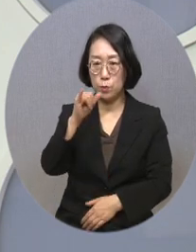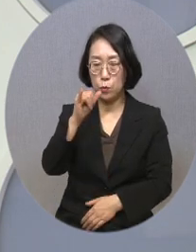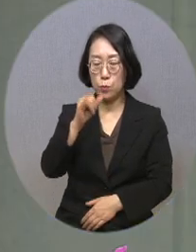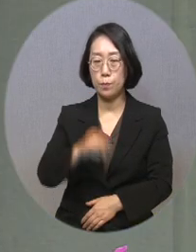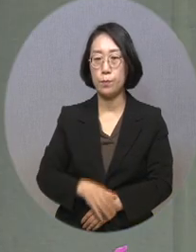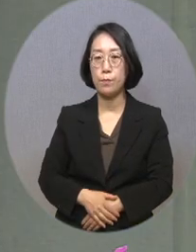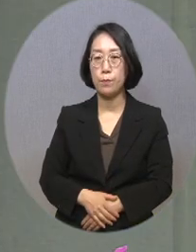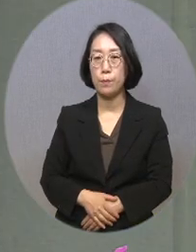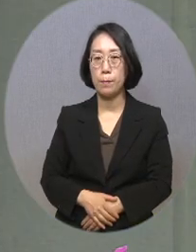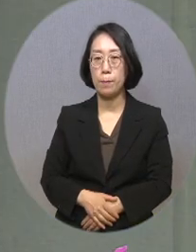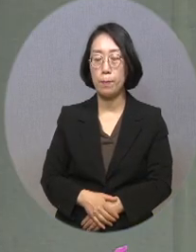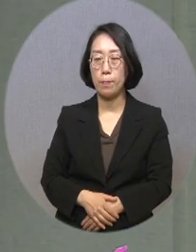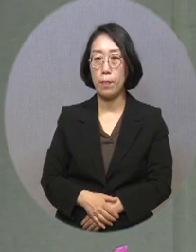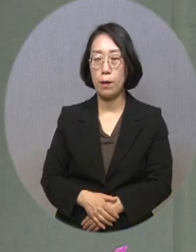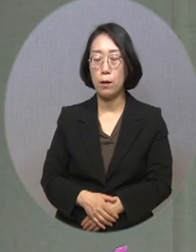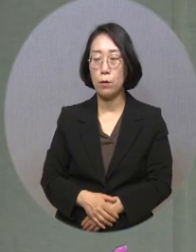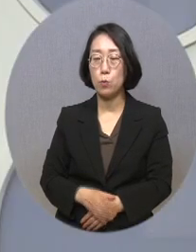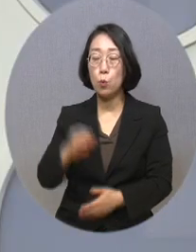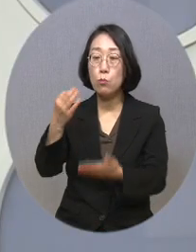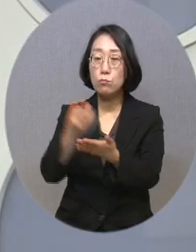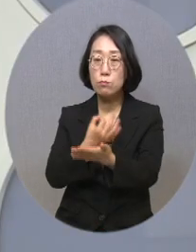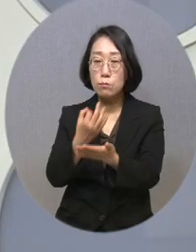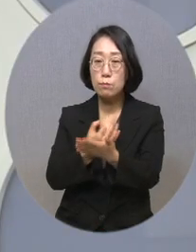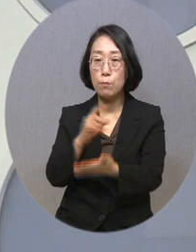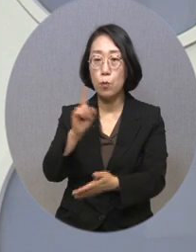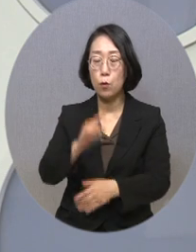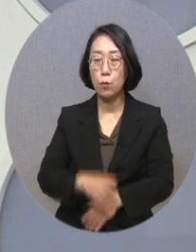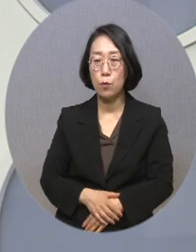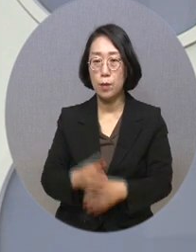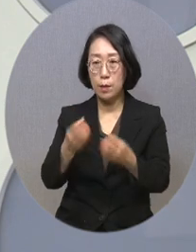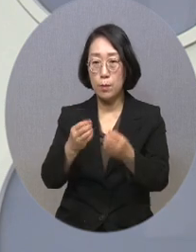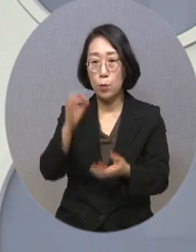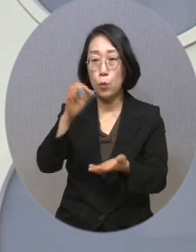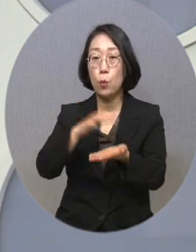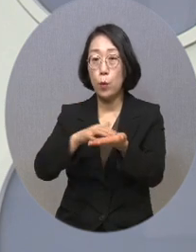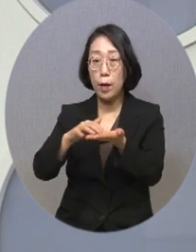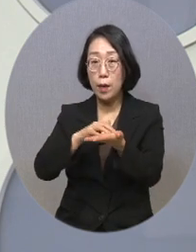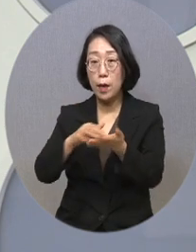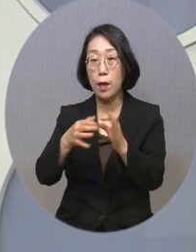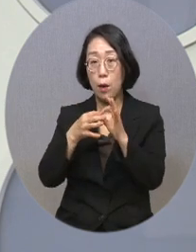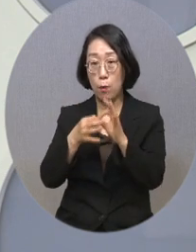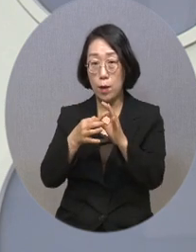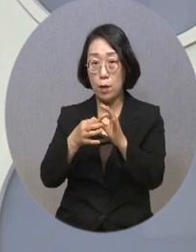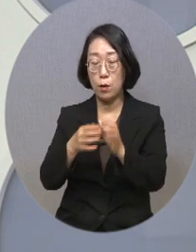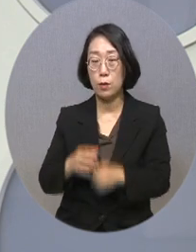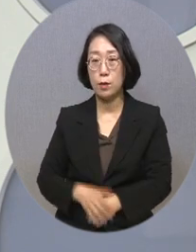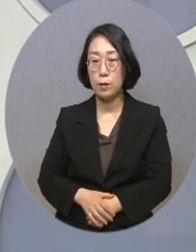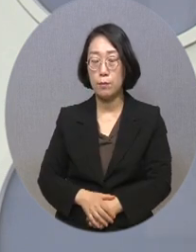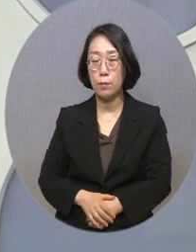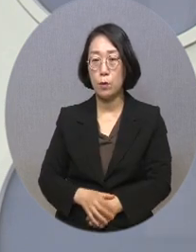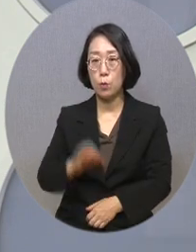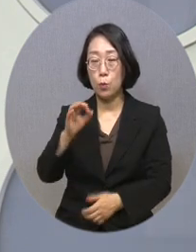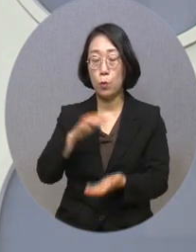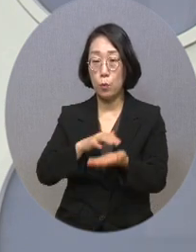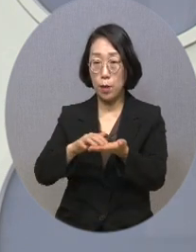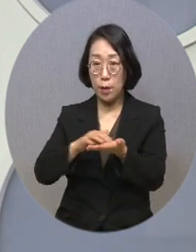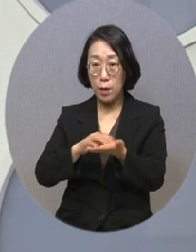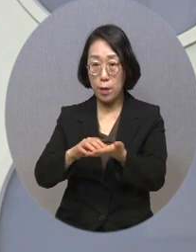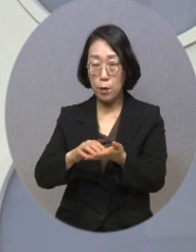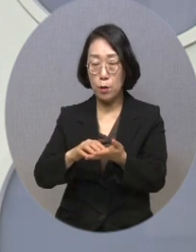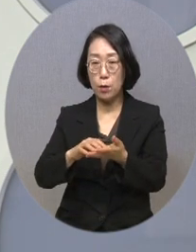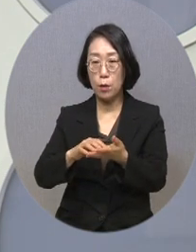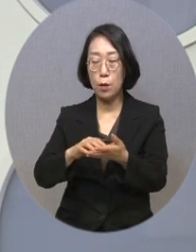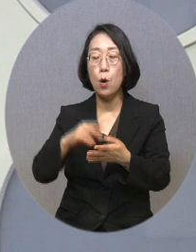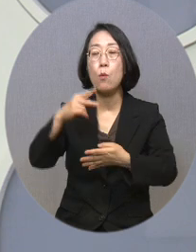있고 수익 사업은 뭐 수익 사업은 이제 회계 관련된 부분이기 때문에 우선 회계 관련